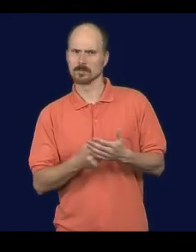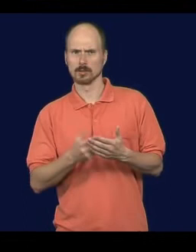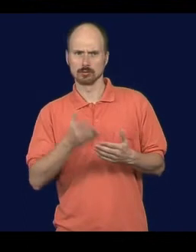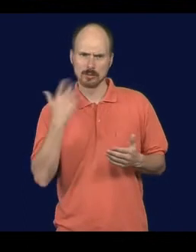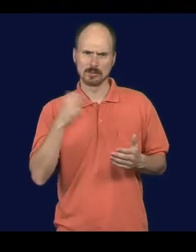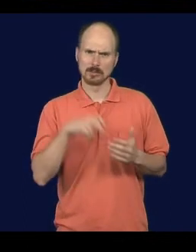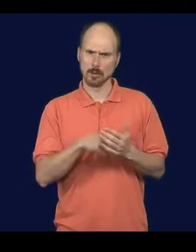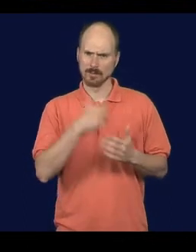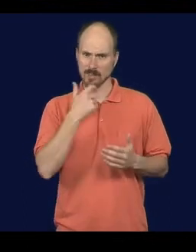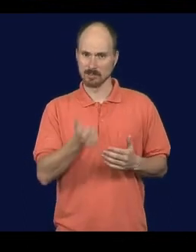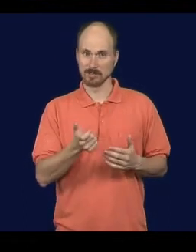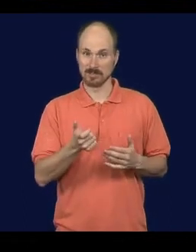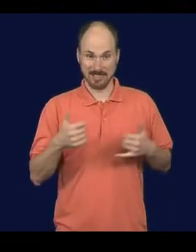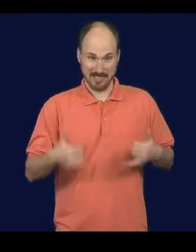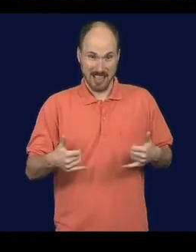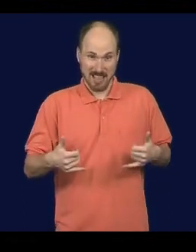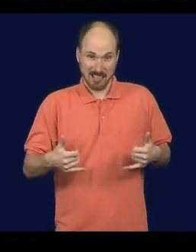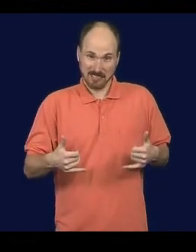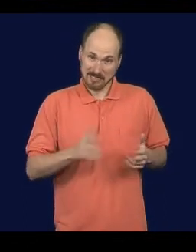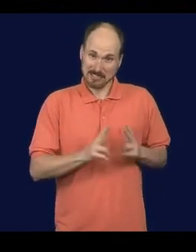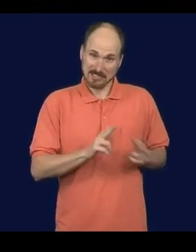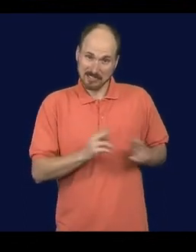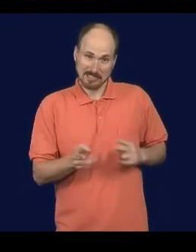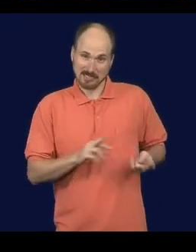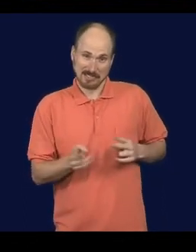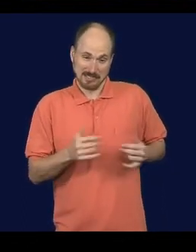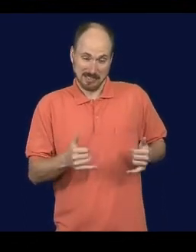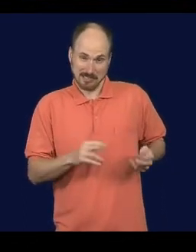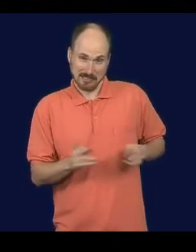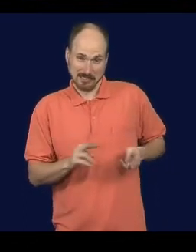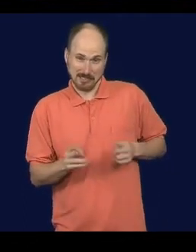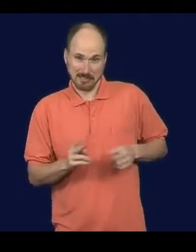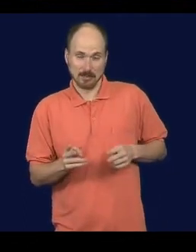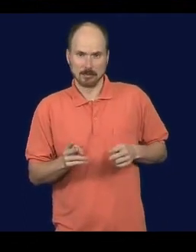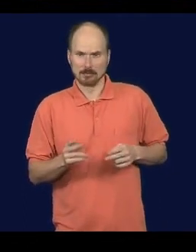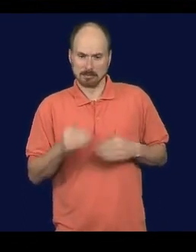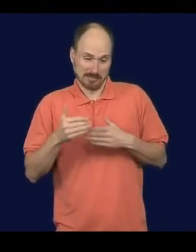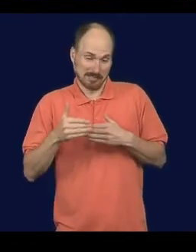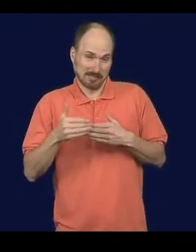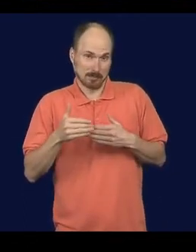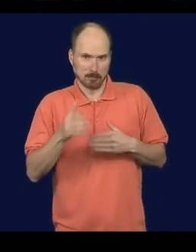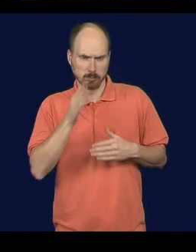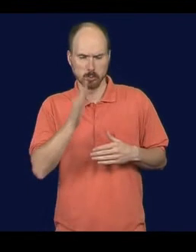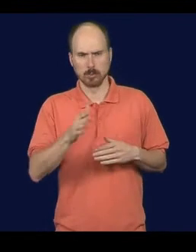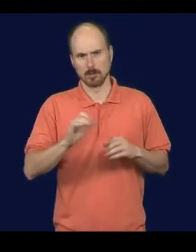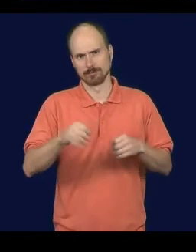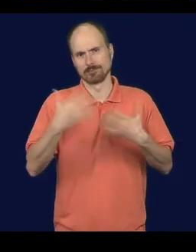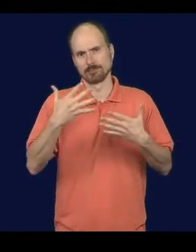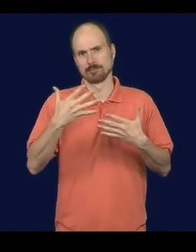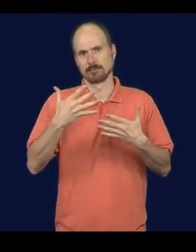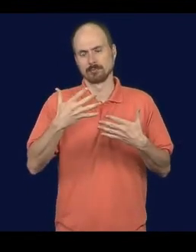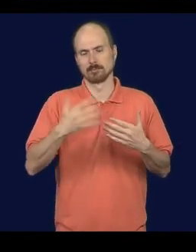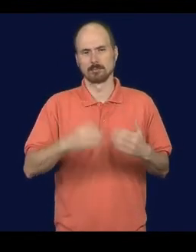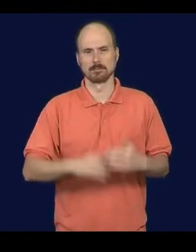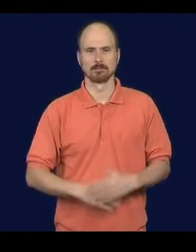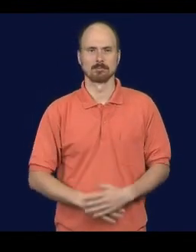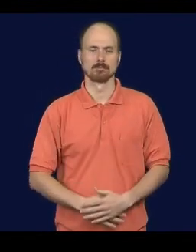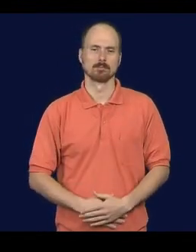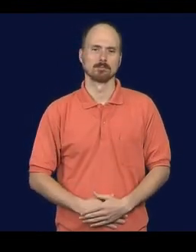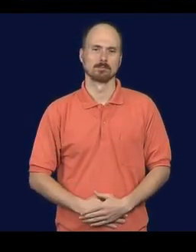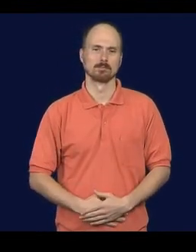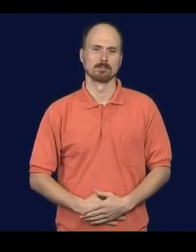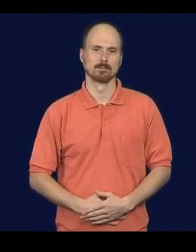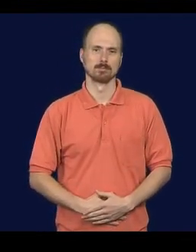je to software, který padá. Acapella, Eliška určitě v pohodě a dneska určitě se dá s